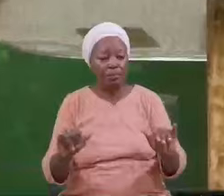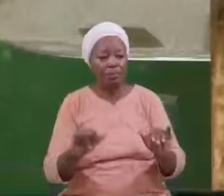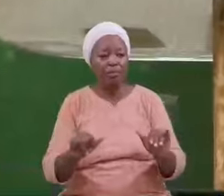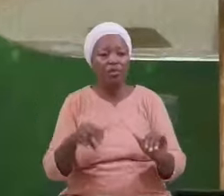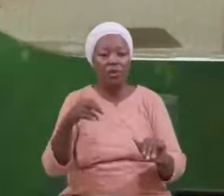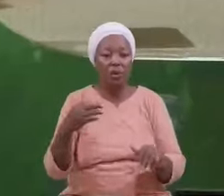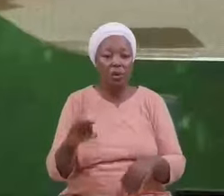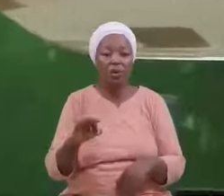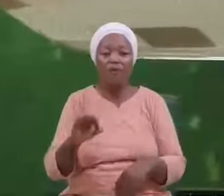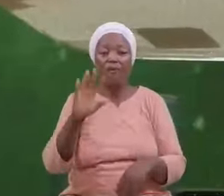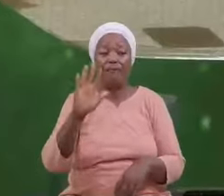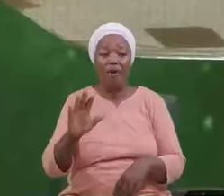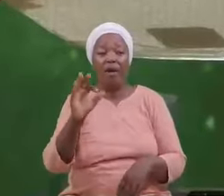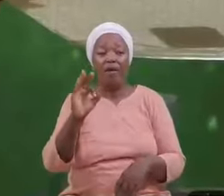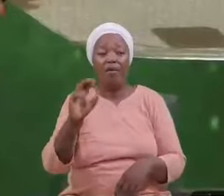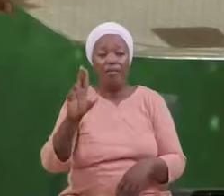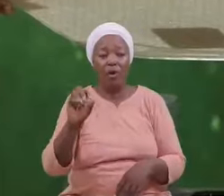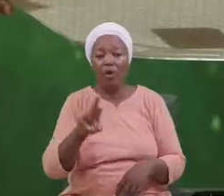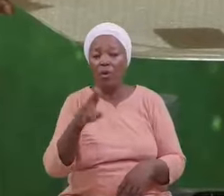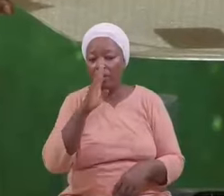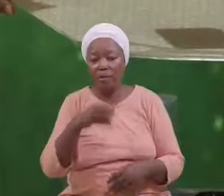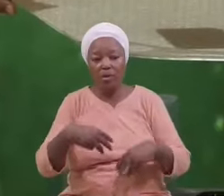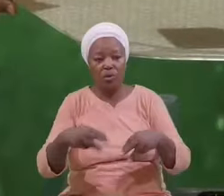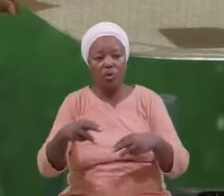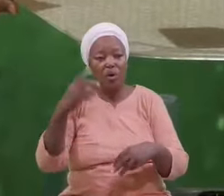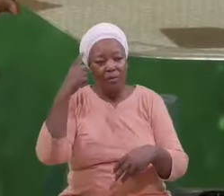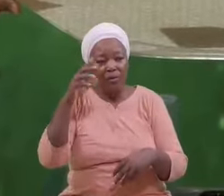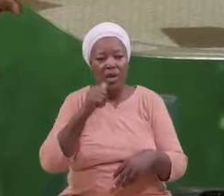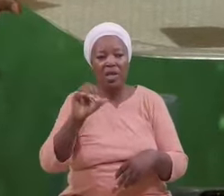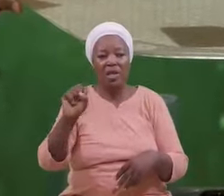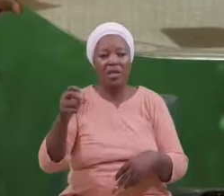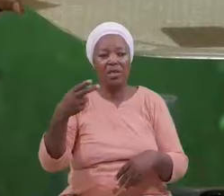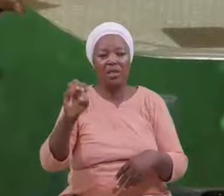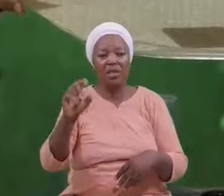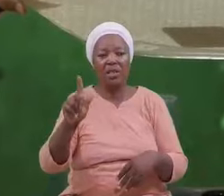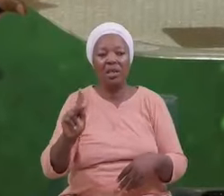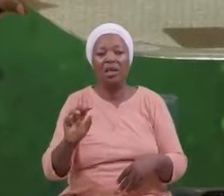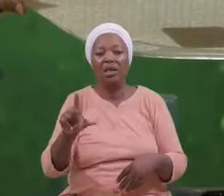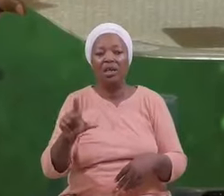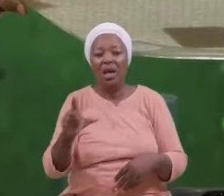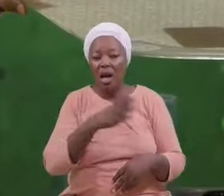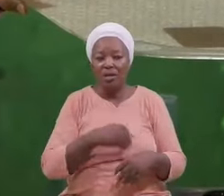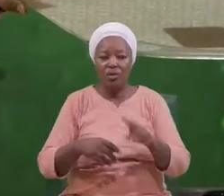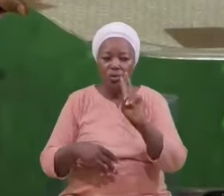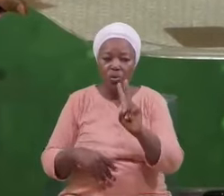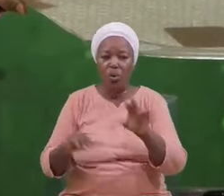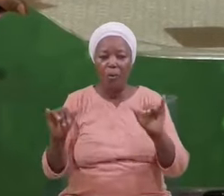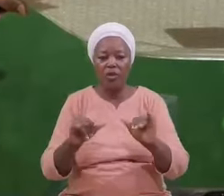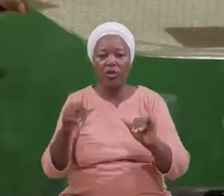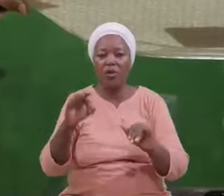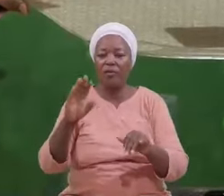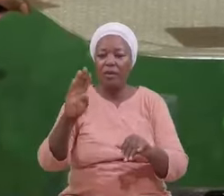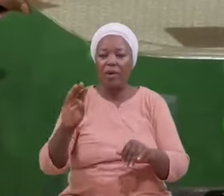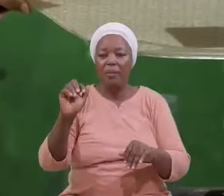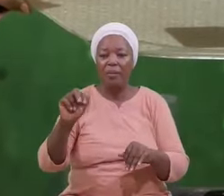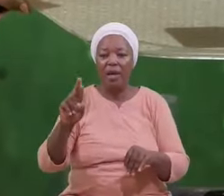un cycle et 2 mesures d'orge pour un cycle à